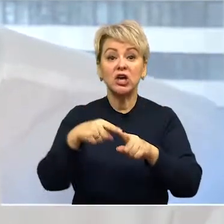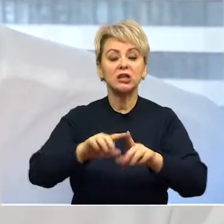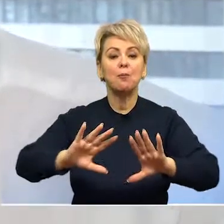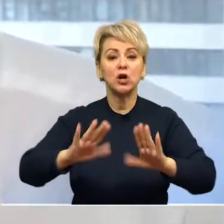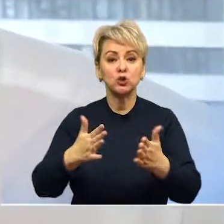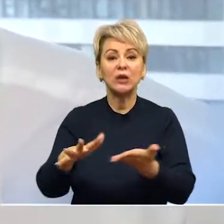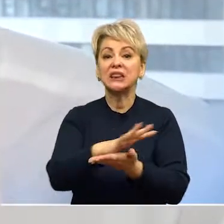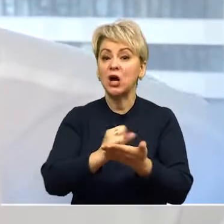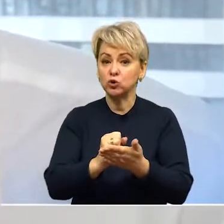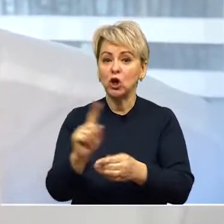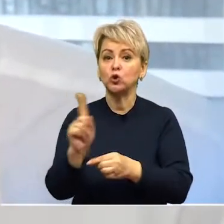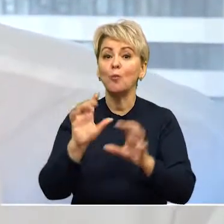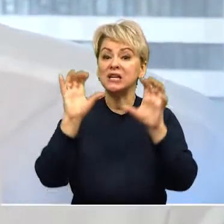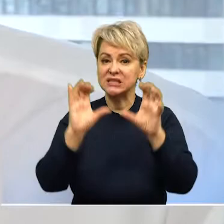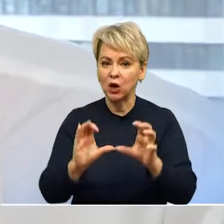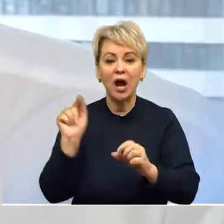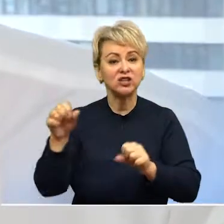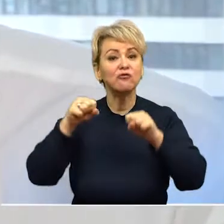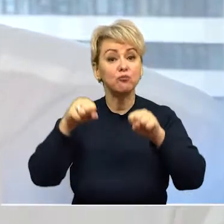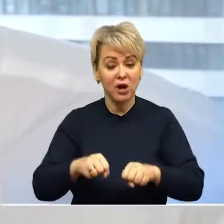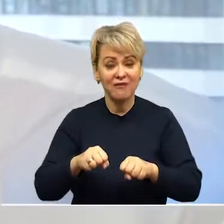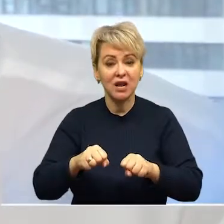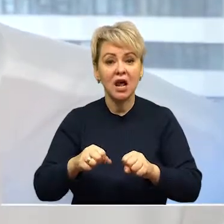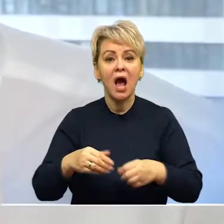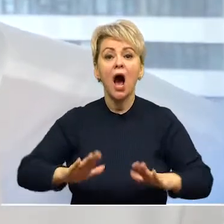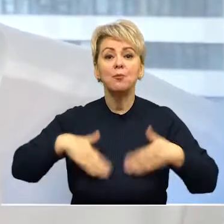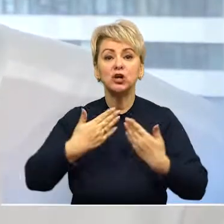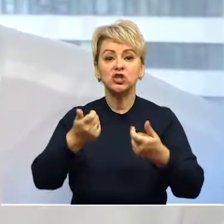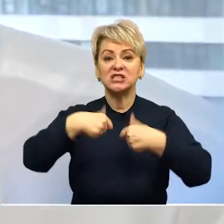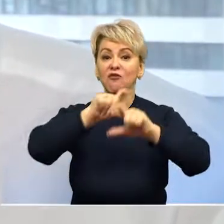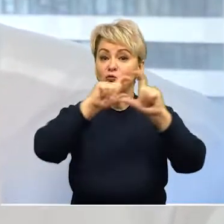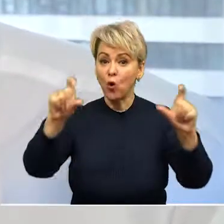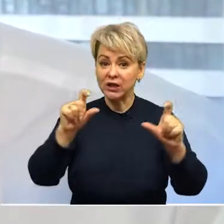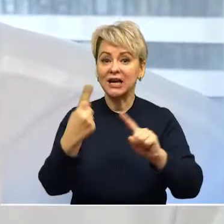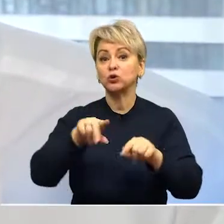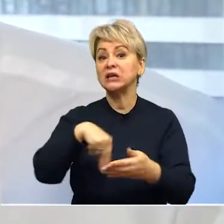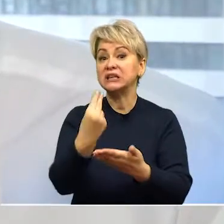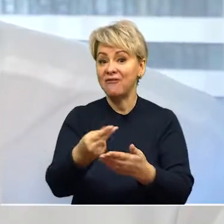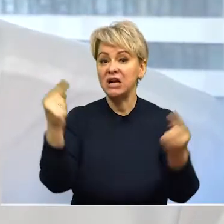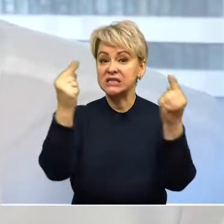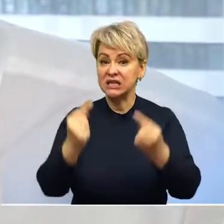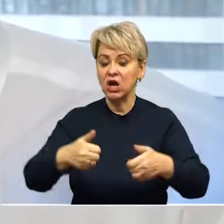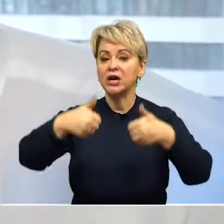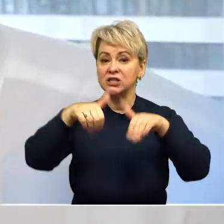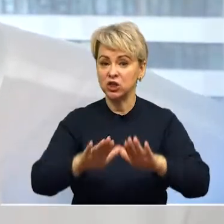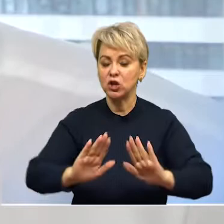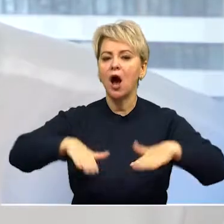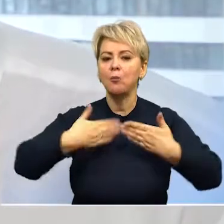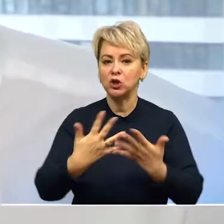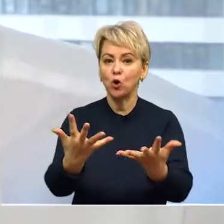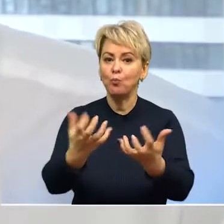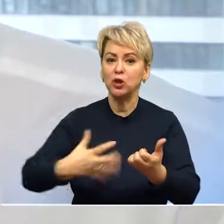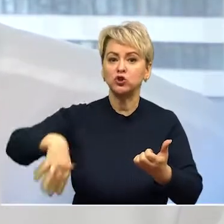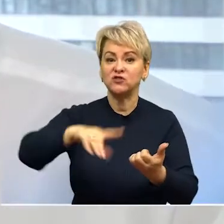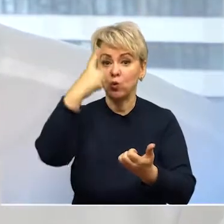в нарушение норм закона, то они вправе те компетентные органы, которые выдавали соответствующие разрешения, обратиться, получить